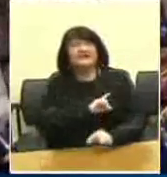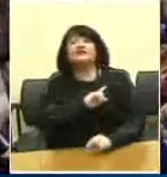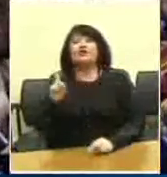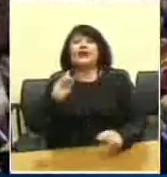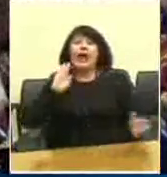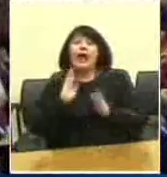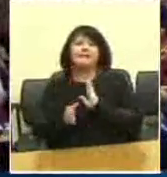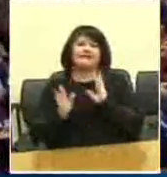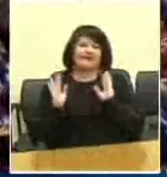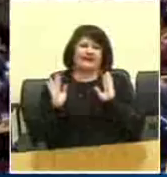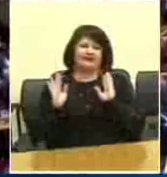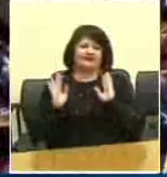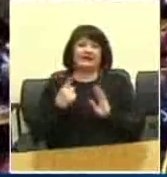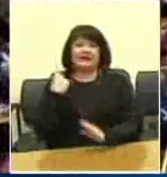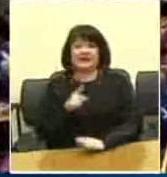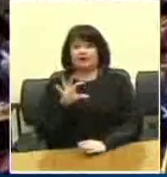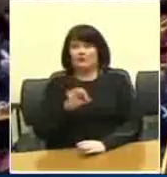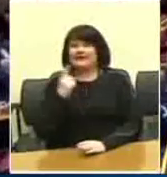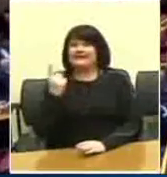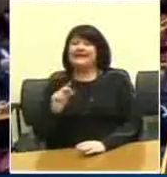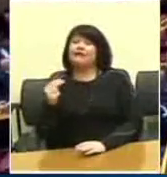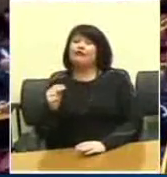απευθείας, με 151 βουλευτές.